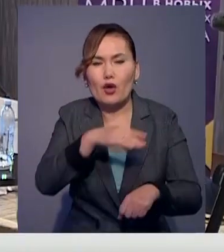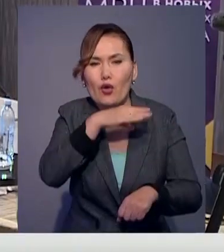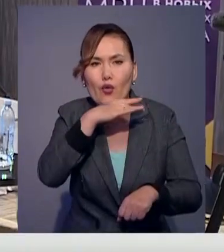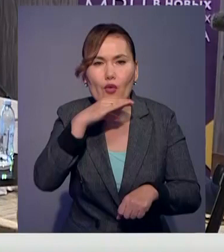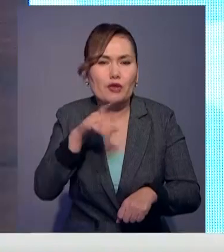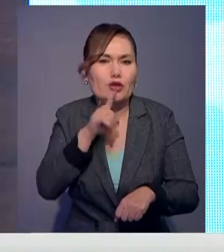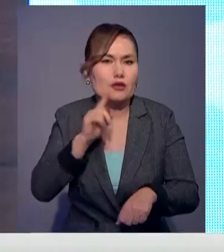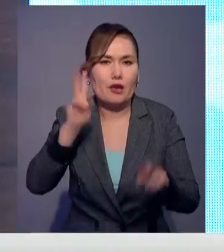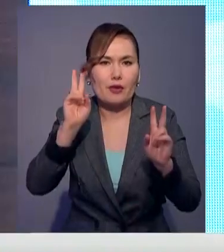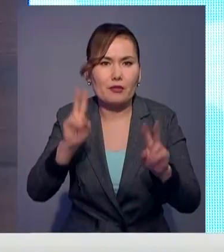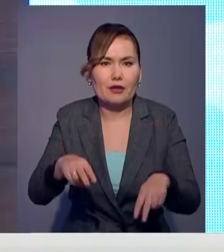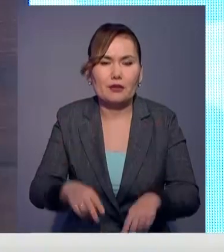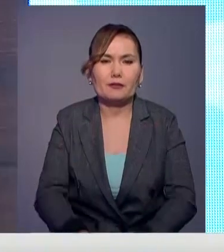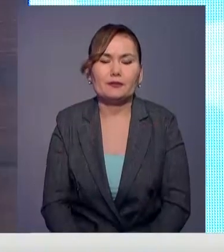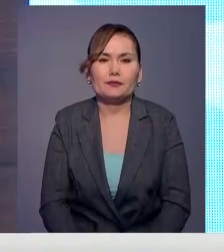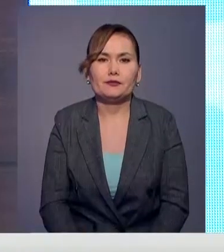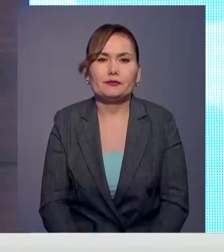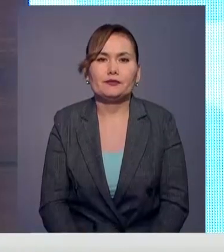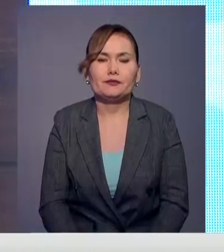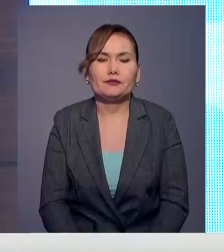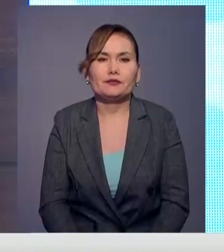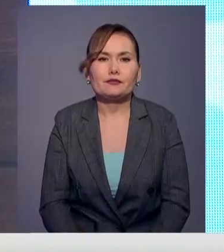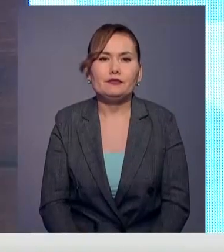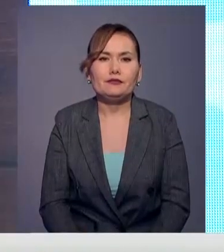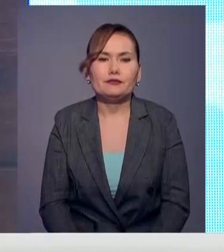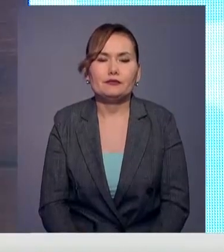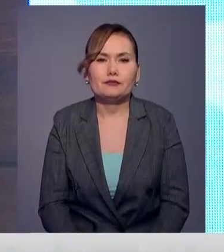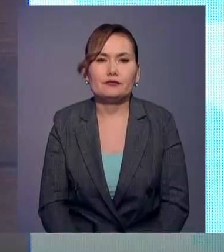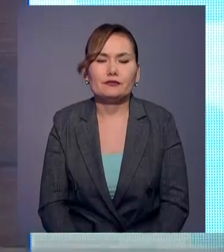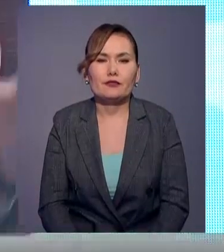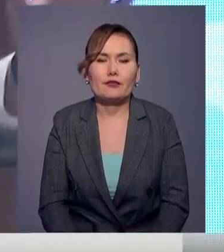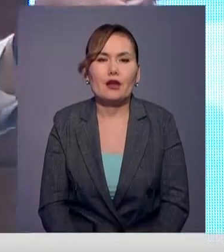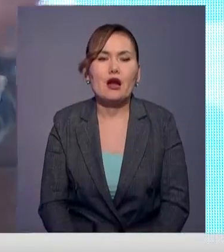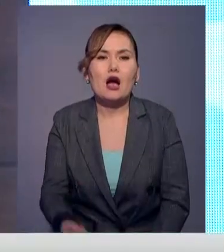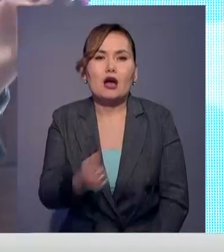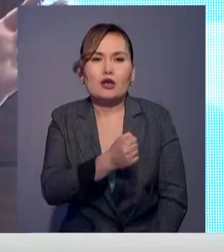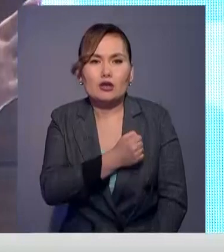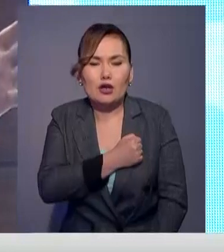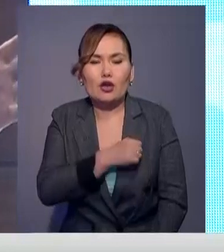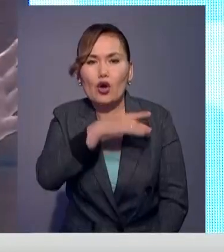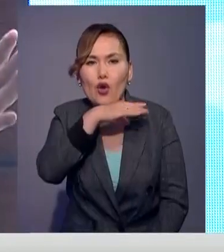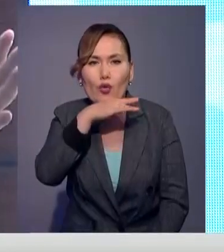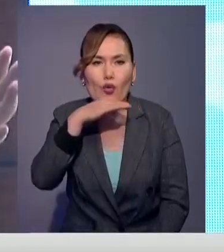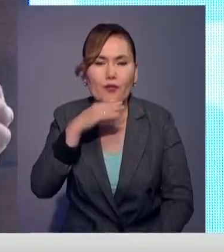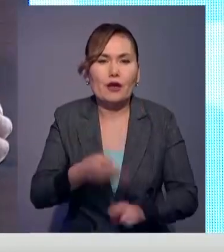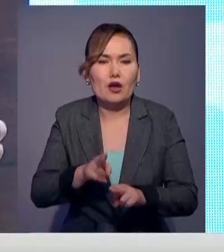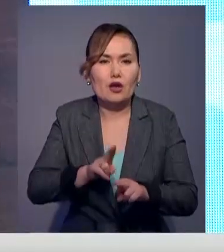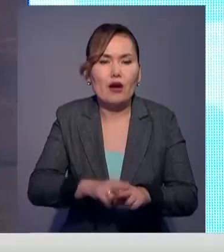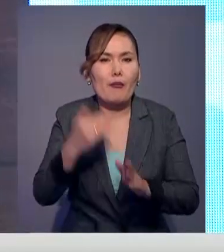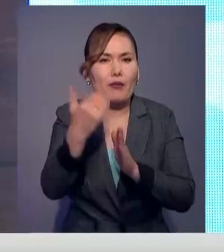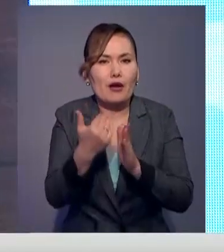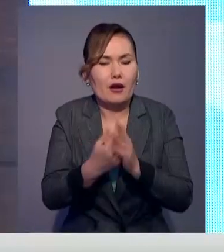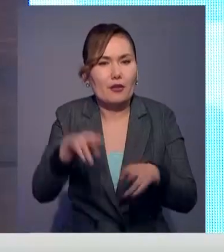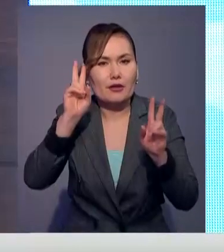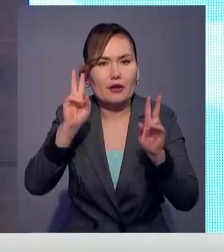біле бермейді. К сожалению, иногда, когда я вот с кем-то разговариваю, не все знают про эти механизмы, да? Өкінішке қарай, көпшілік мұндай механизмдердің жұмыс істейтін